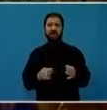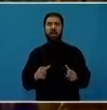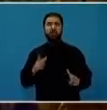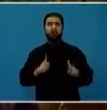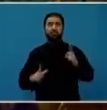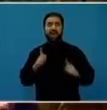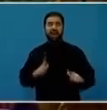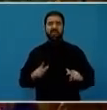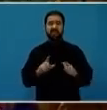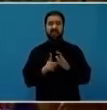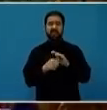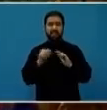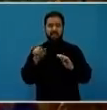ei